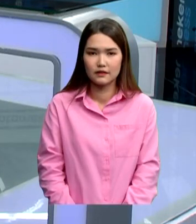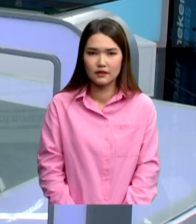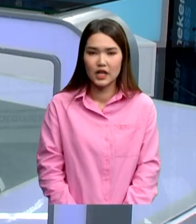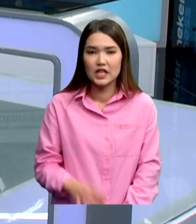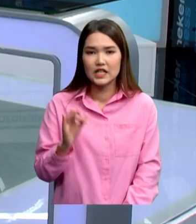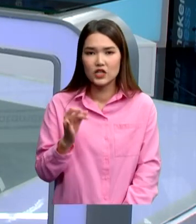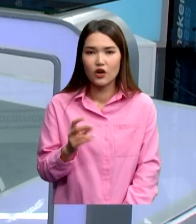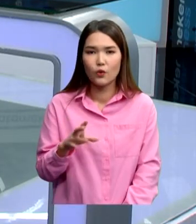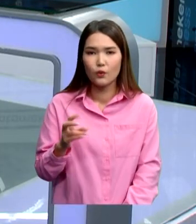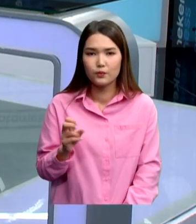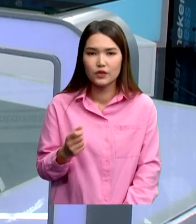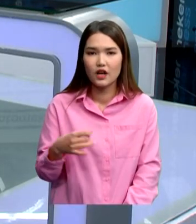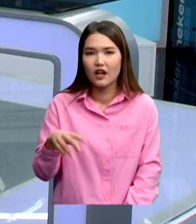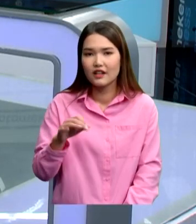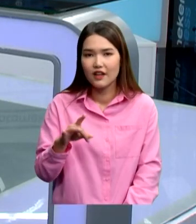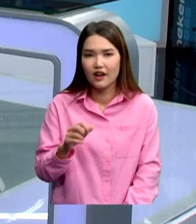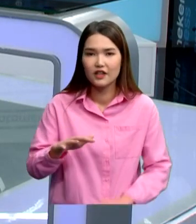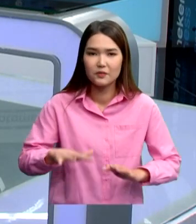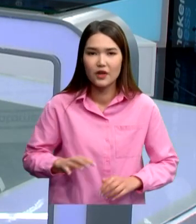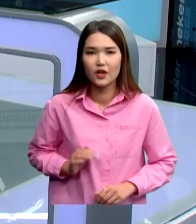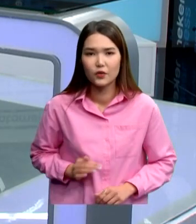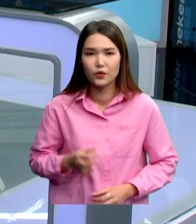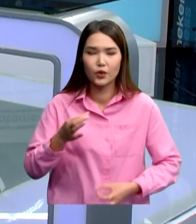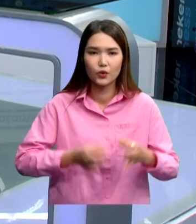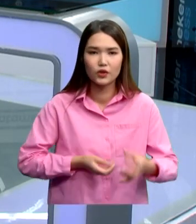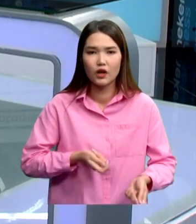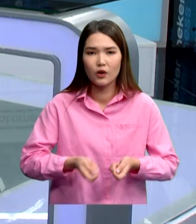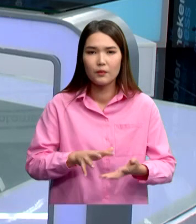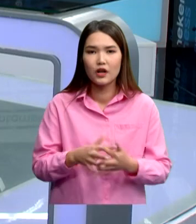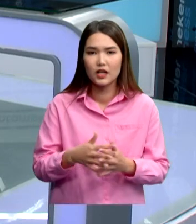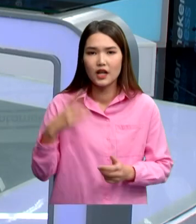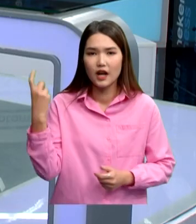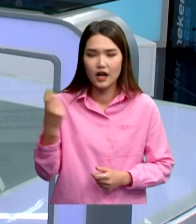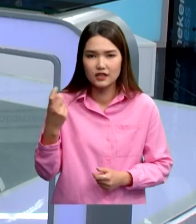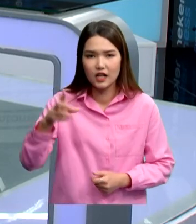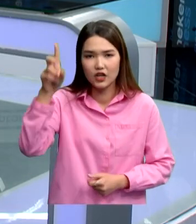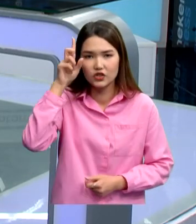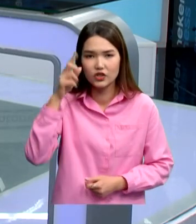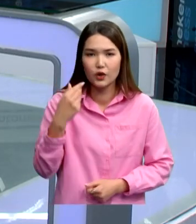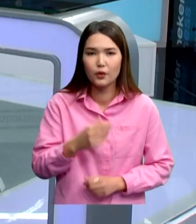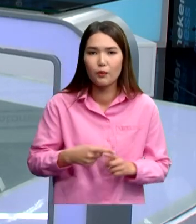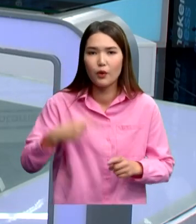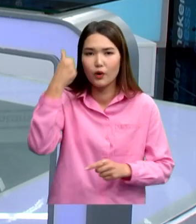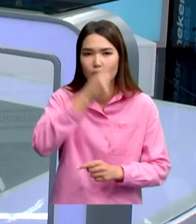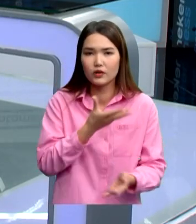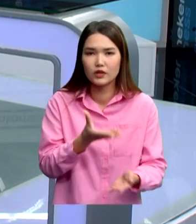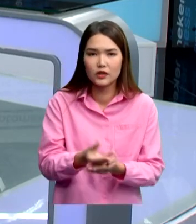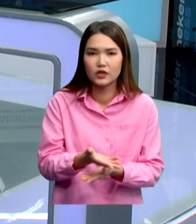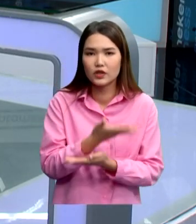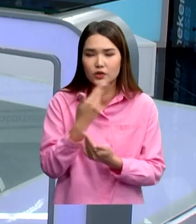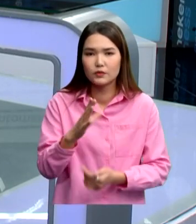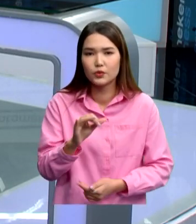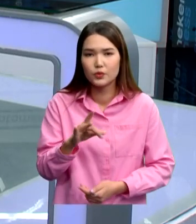история с клубничкой Из Тараза местный Фермер будет судиться с управлением сельского хозяйства чиновники уже полгода не выплачивают ему